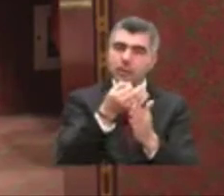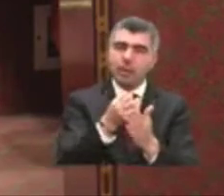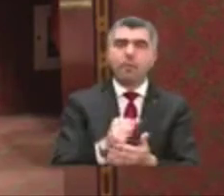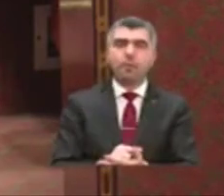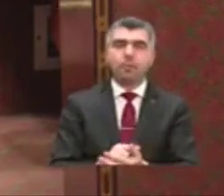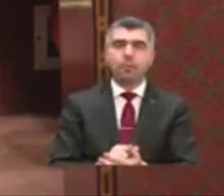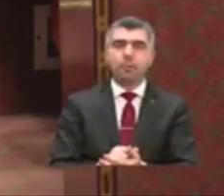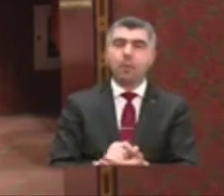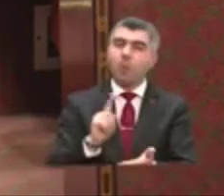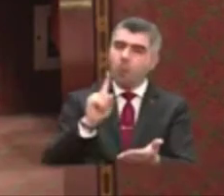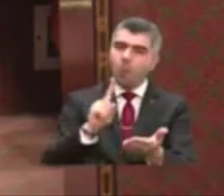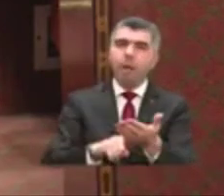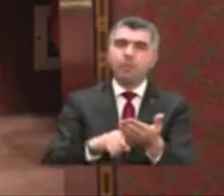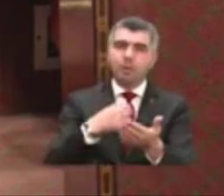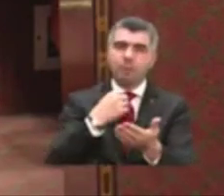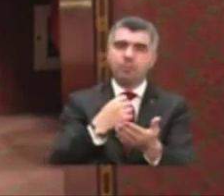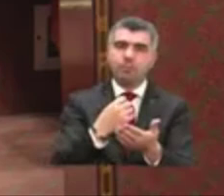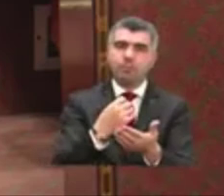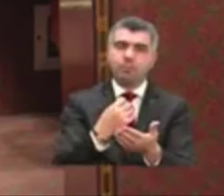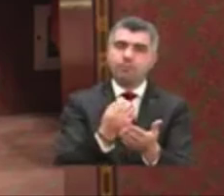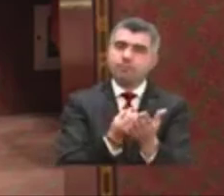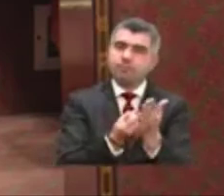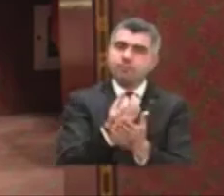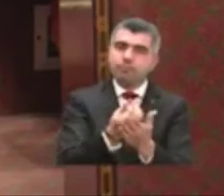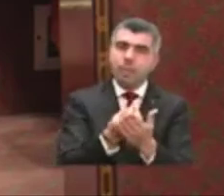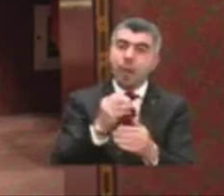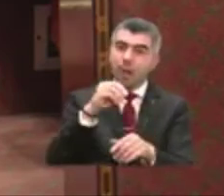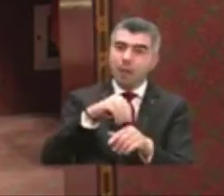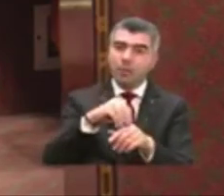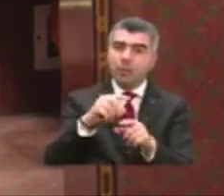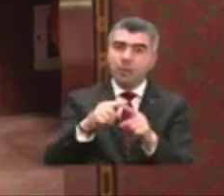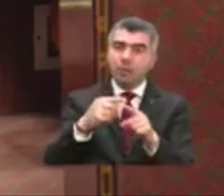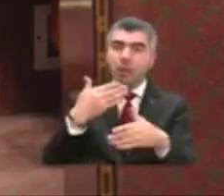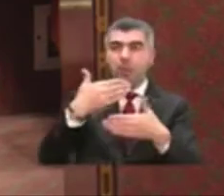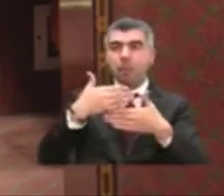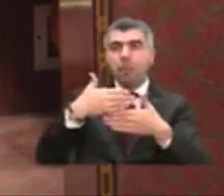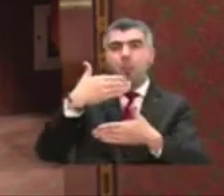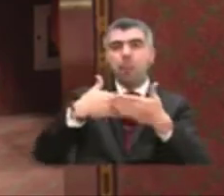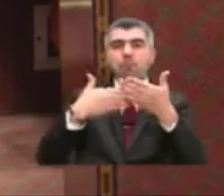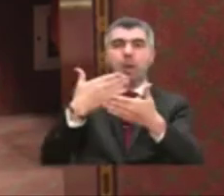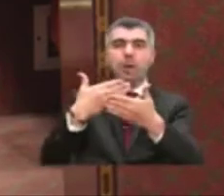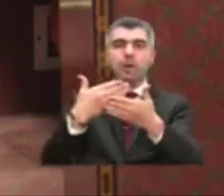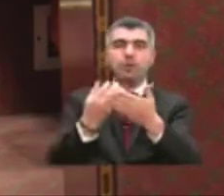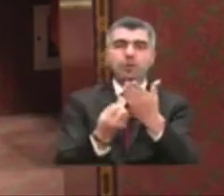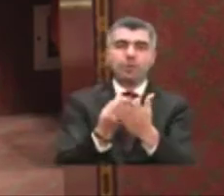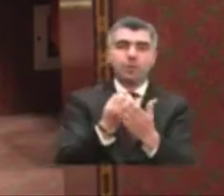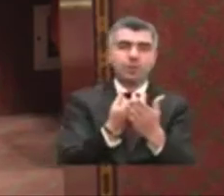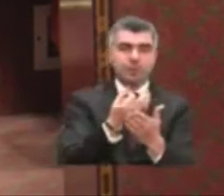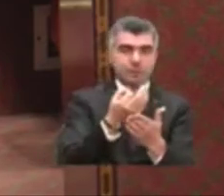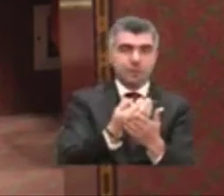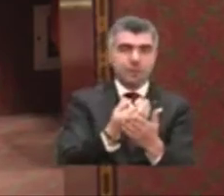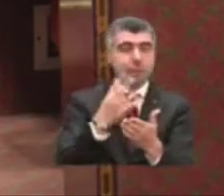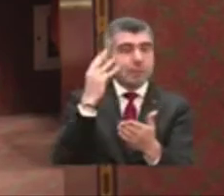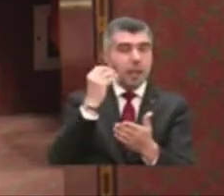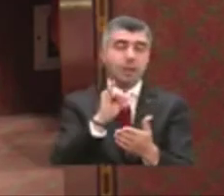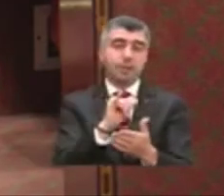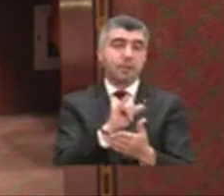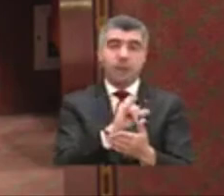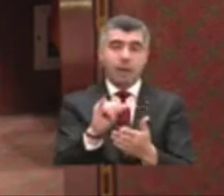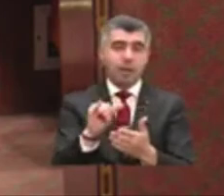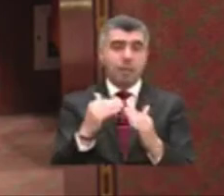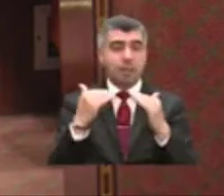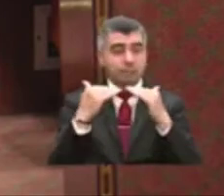اللي ضروري الواحد ياكد عليه وهو المنشات، كذلك ما نساوهمش. نتكلموا كثير على الطرق وتنساو كذلك